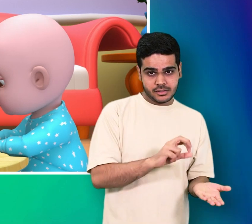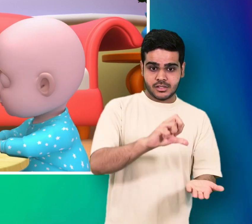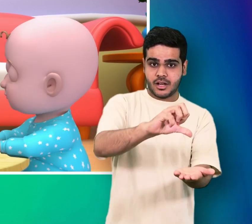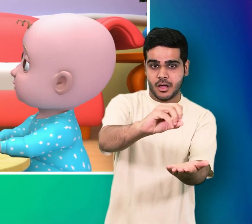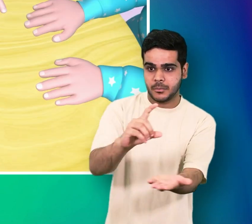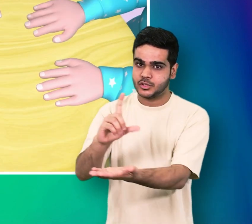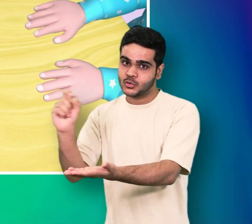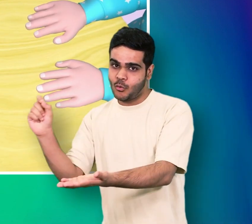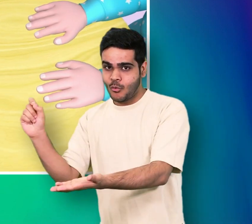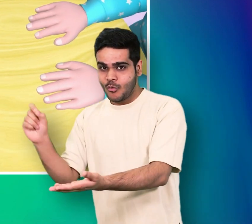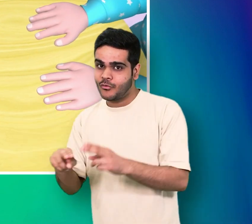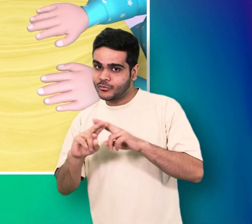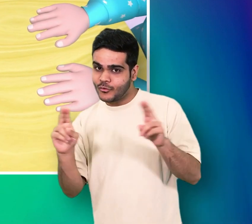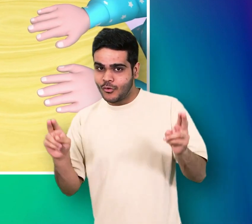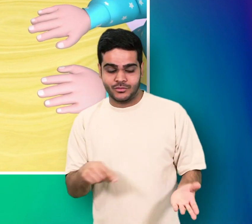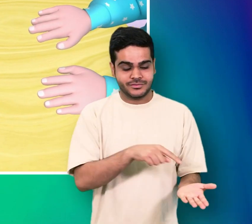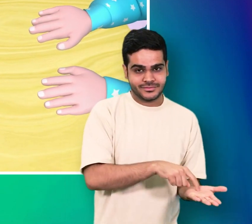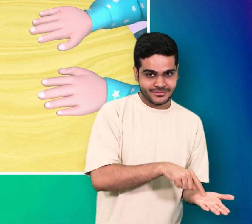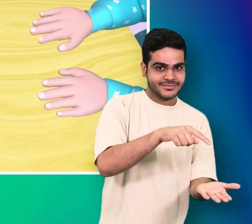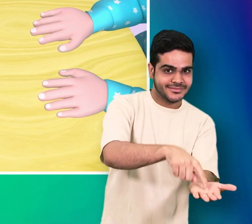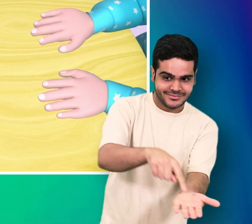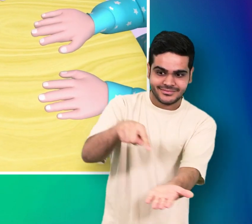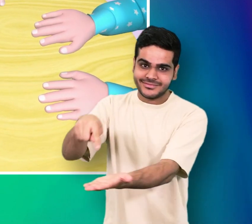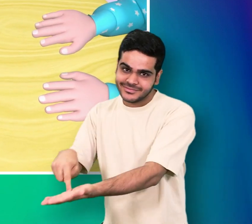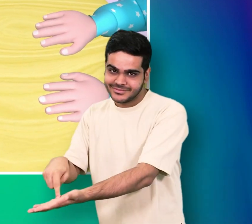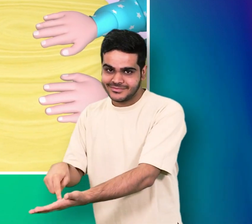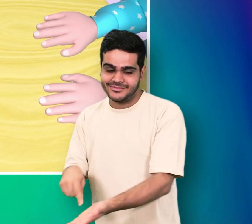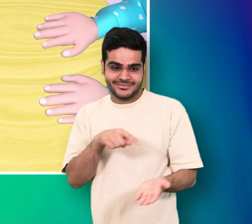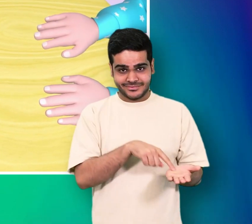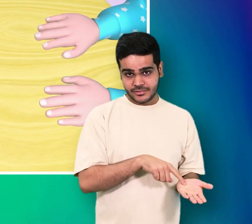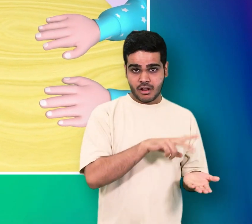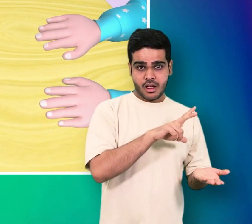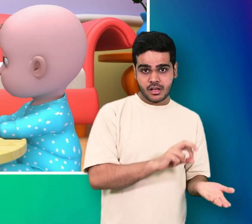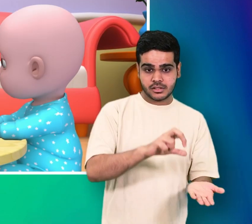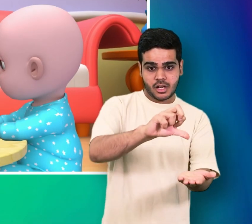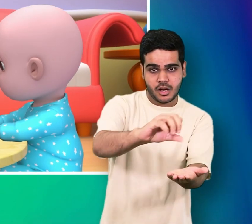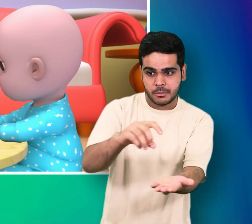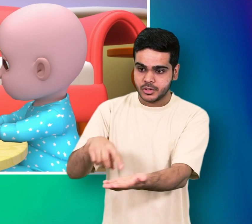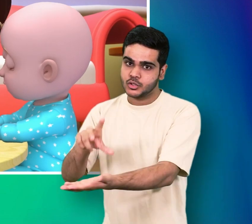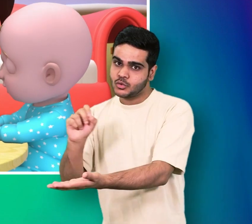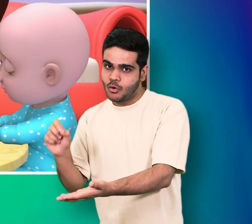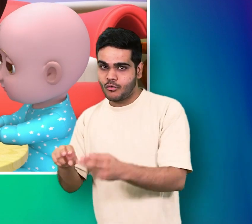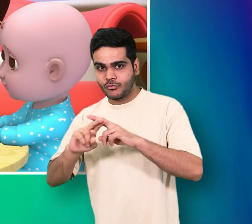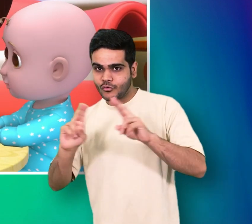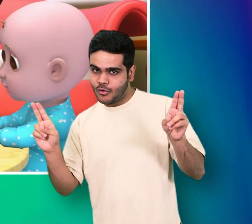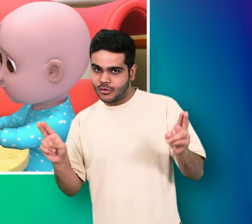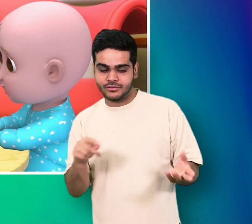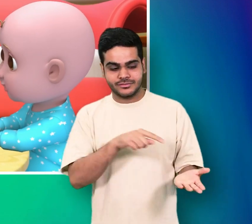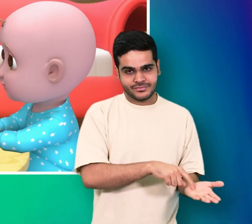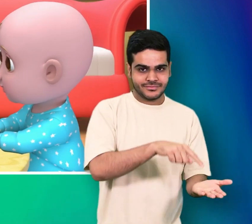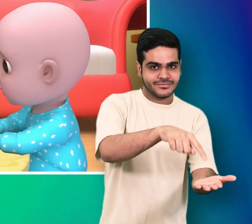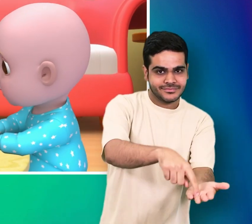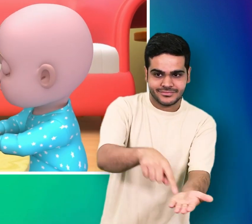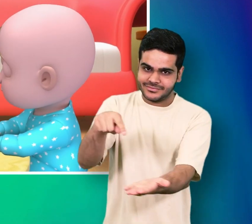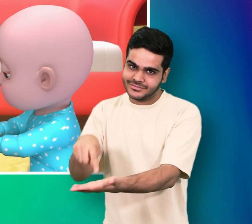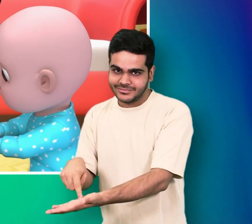पूरे 100। अक्कड़ बक्कड़ बम्बे बो, 80 90 पूरे 100। अक्कड़ बक्कड़ बम्बे बो,